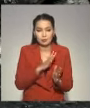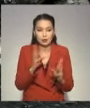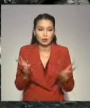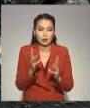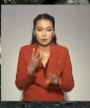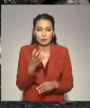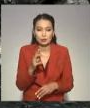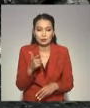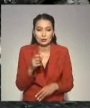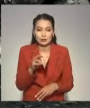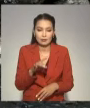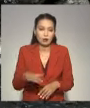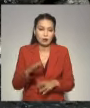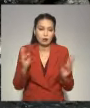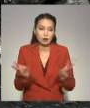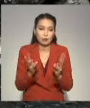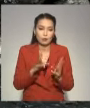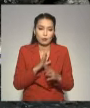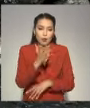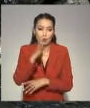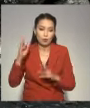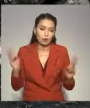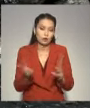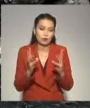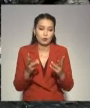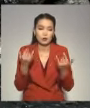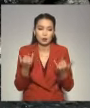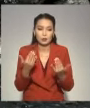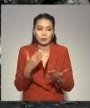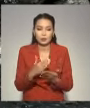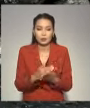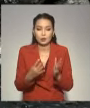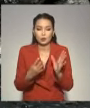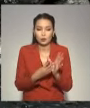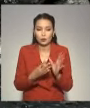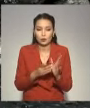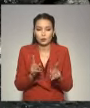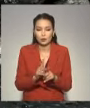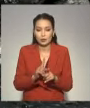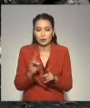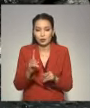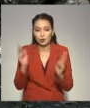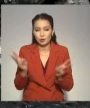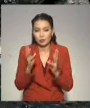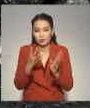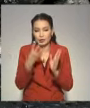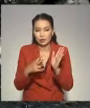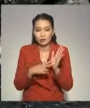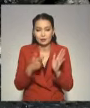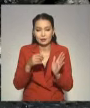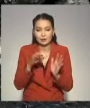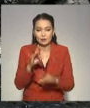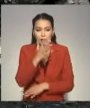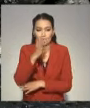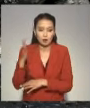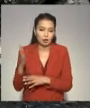гектардан астам аумақ отқа оранды. Орман өрті де өршіп тұр қазір. 9 мәрте орманды өрт шалып, 47 гектар аумақ ағаш